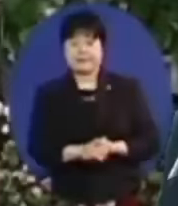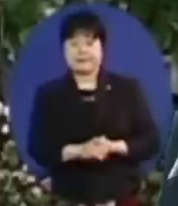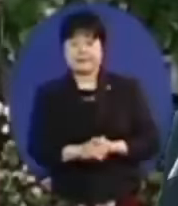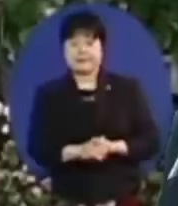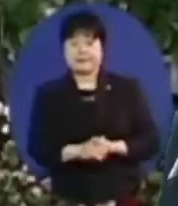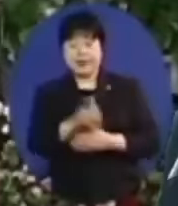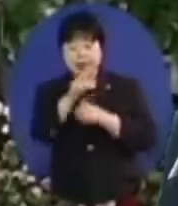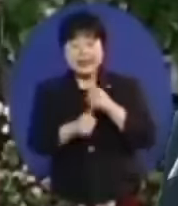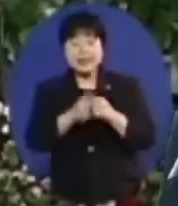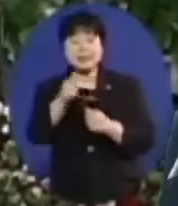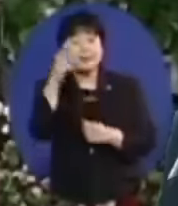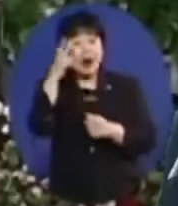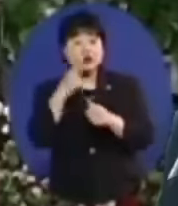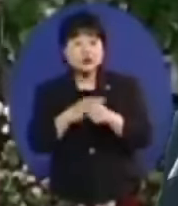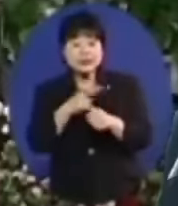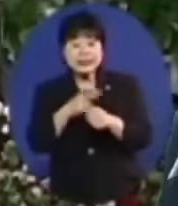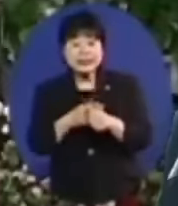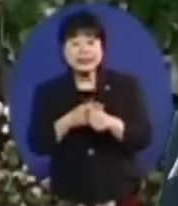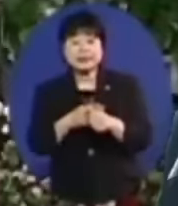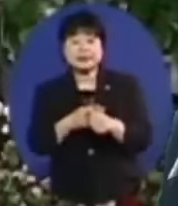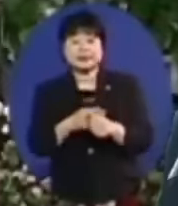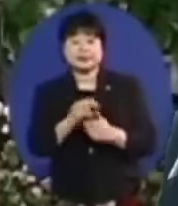그러므로 하나님은 바울이